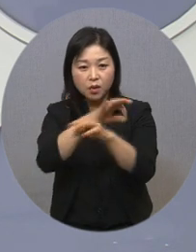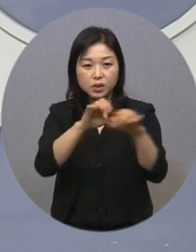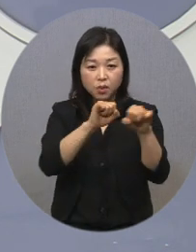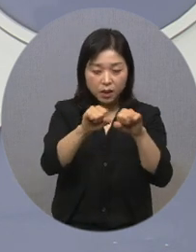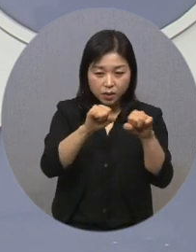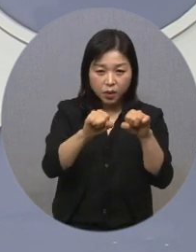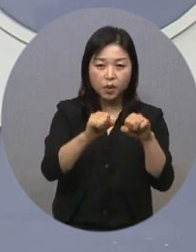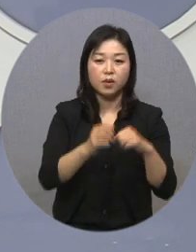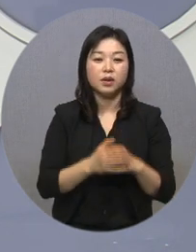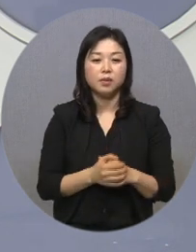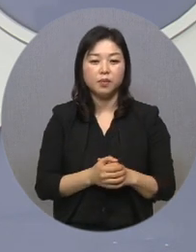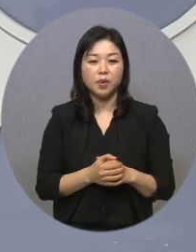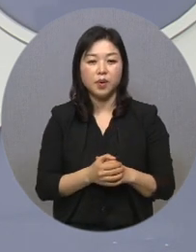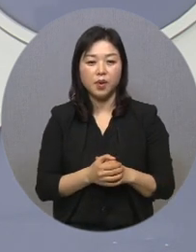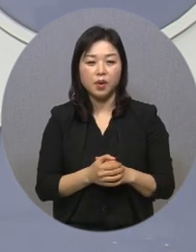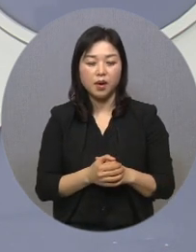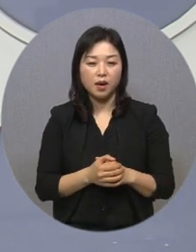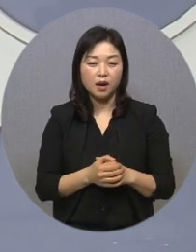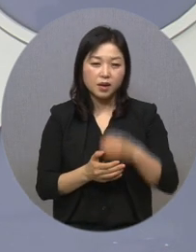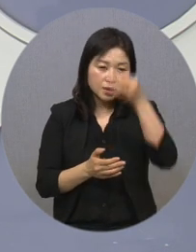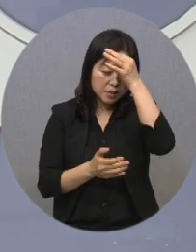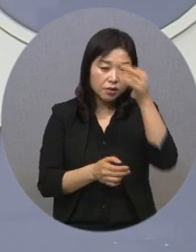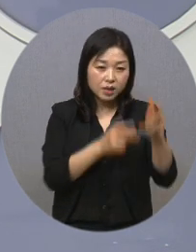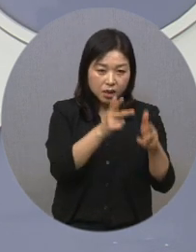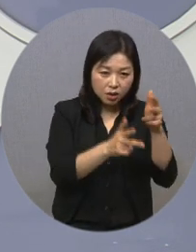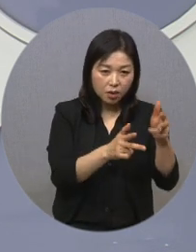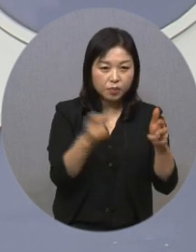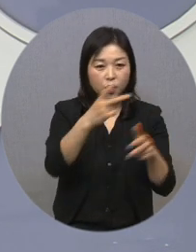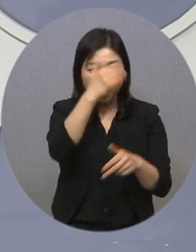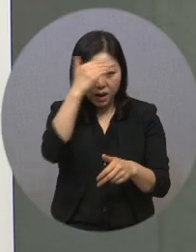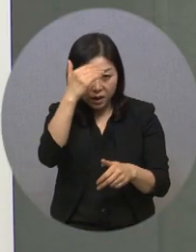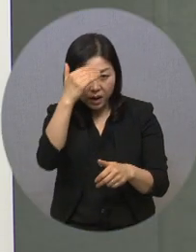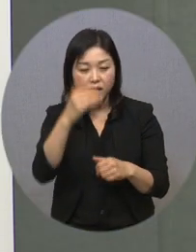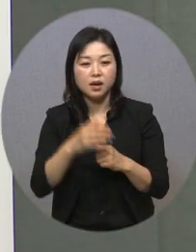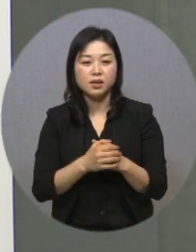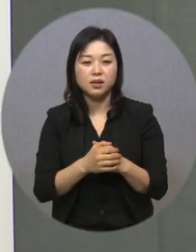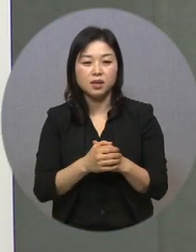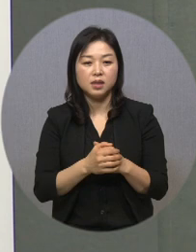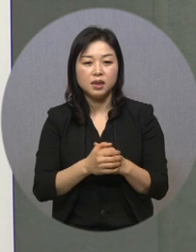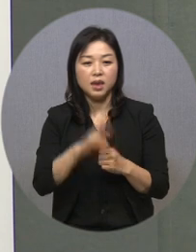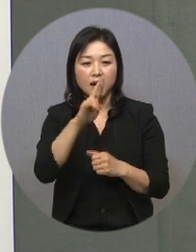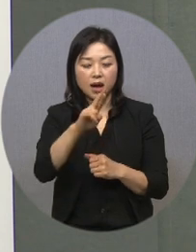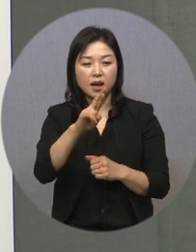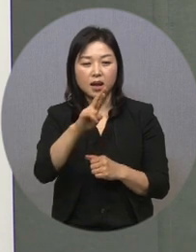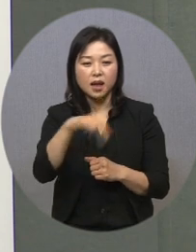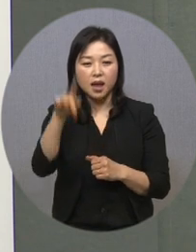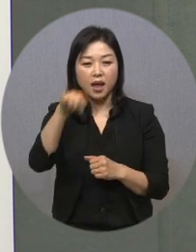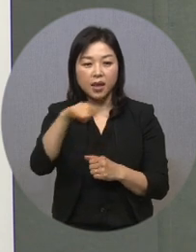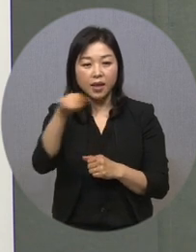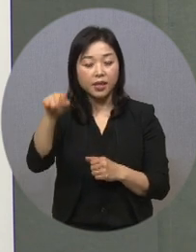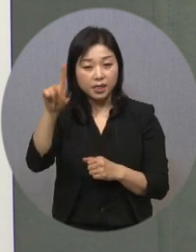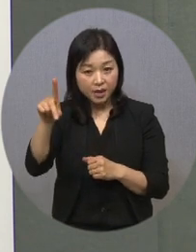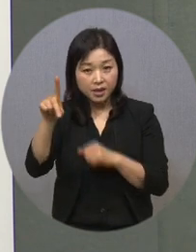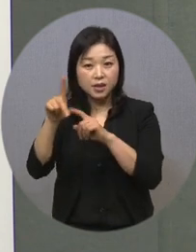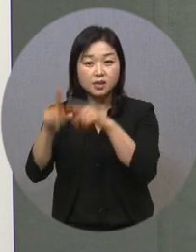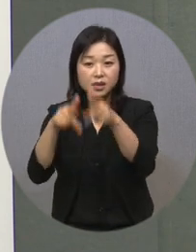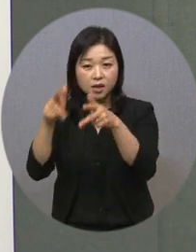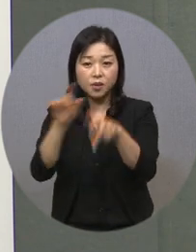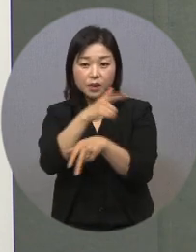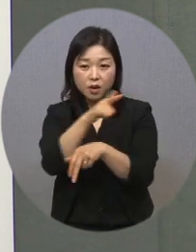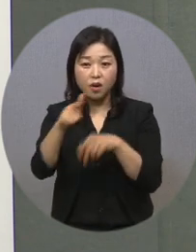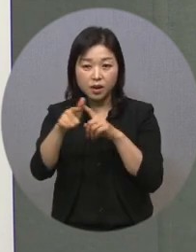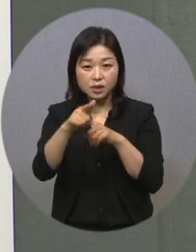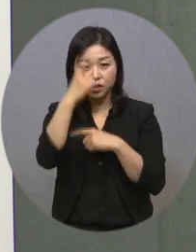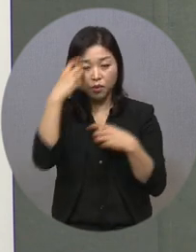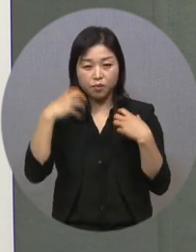첨단 산업이나 관광 산업, R&D 산업들을 직접적으로다가 운영하는 것들을 정부와